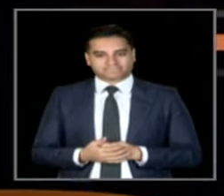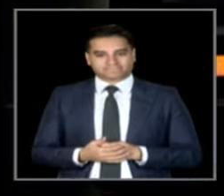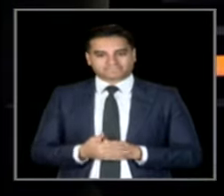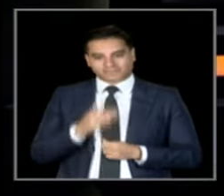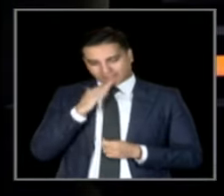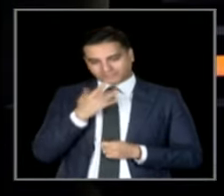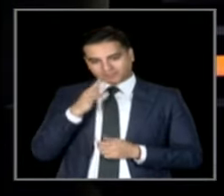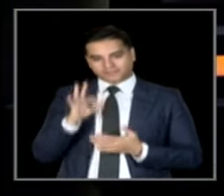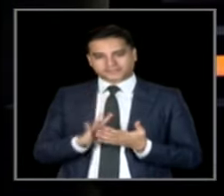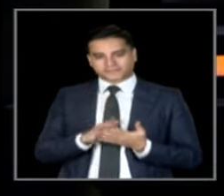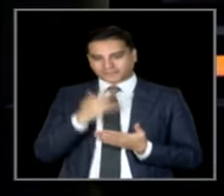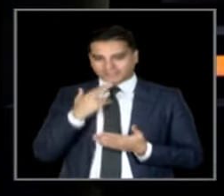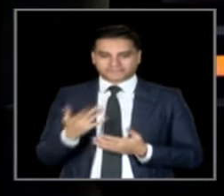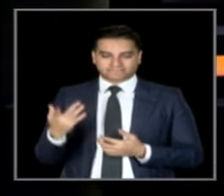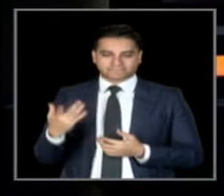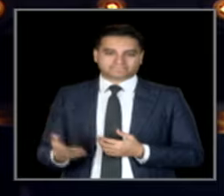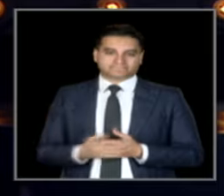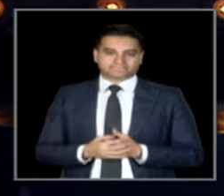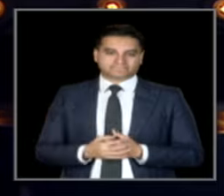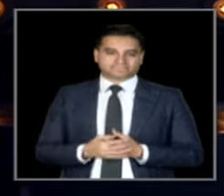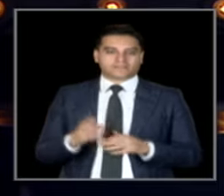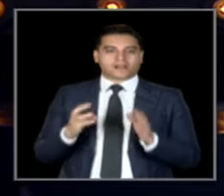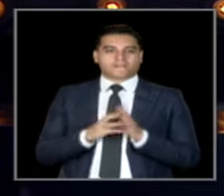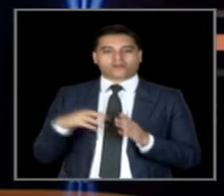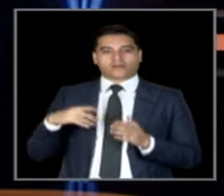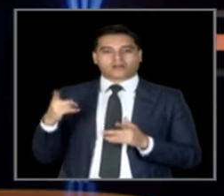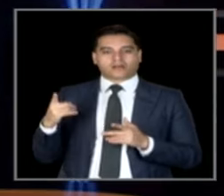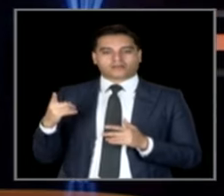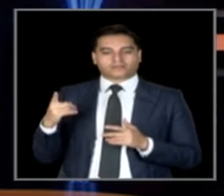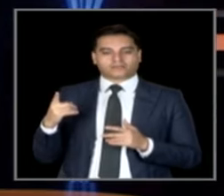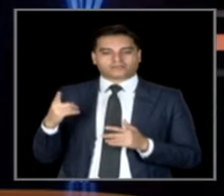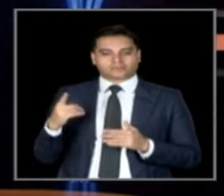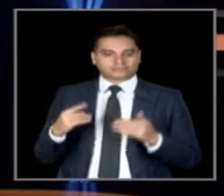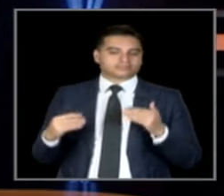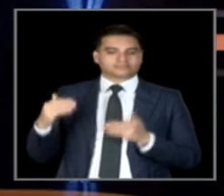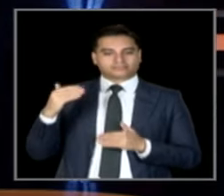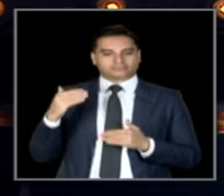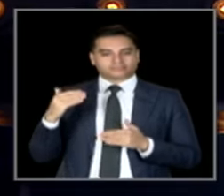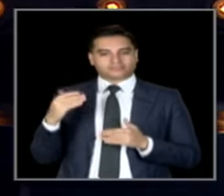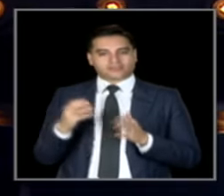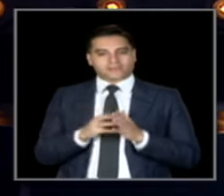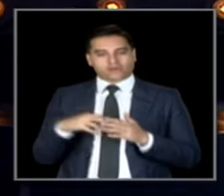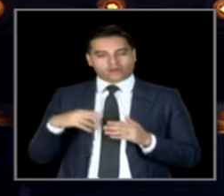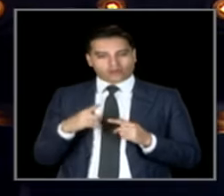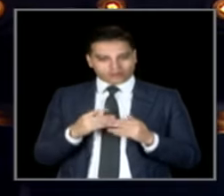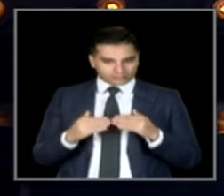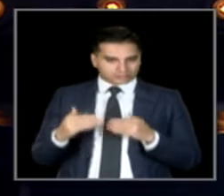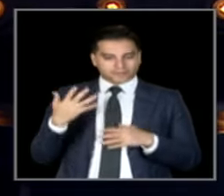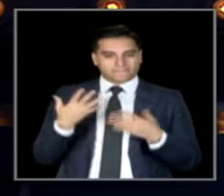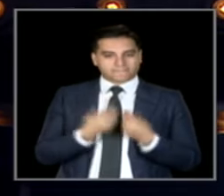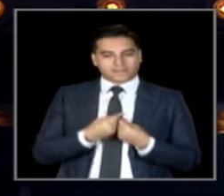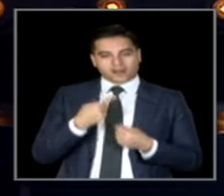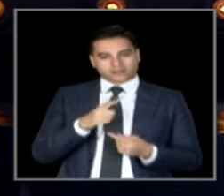الحمد لله. الحمد لله. جامعة القاهرة سيمي فاينل، الحمد لله. وهتلعبوا اللي هيكسب